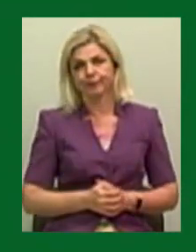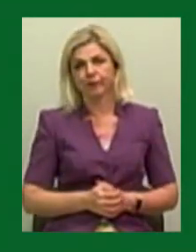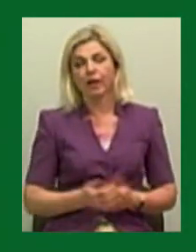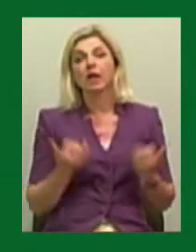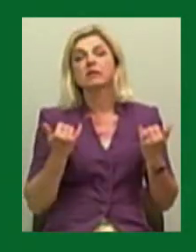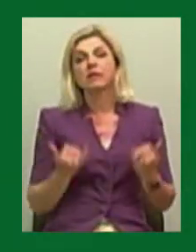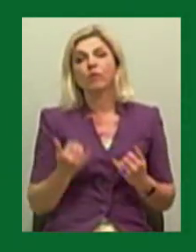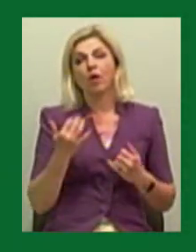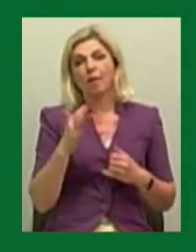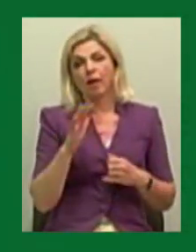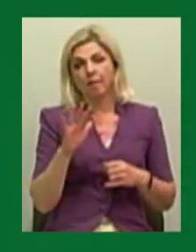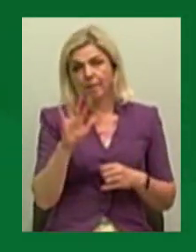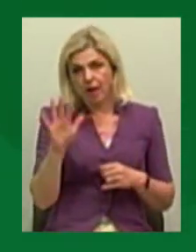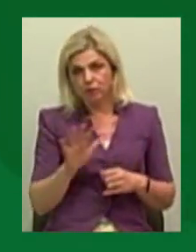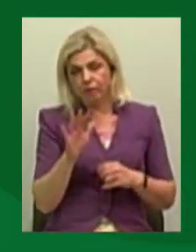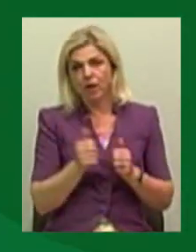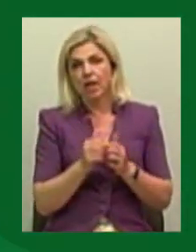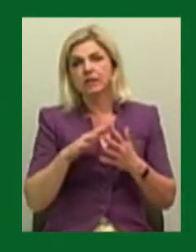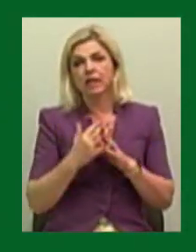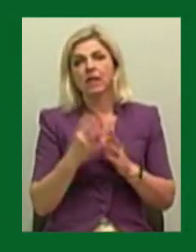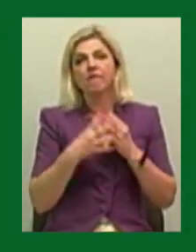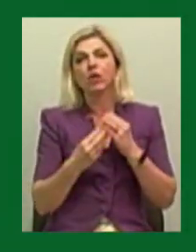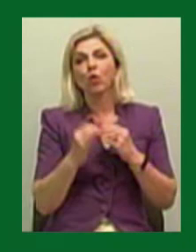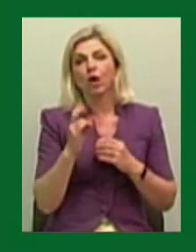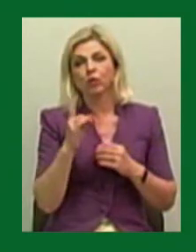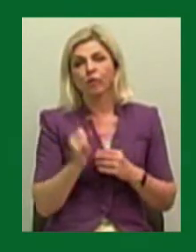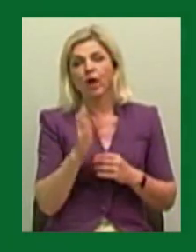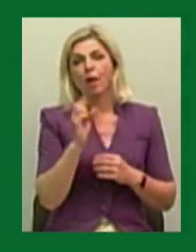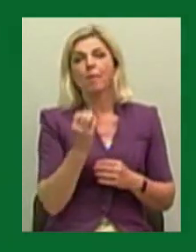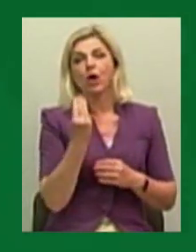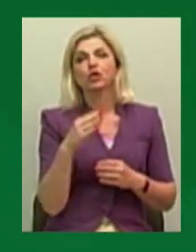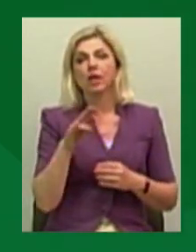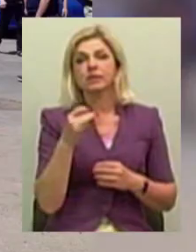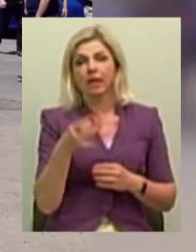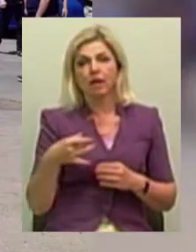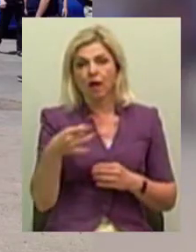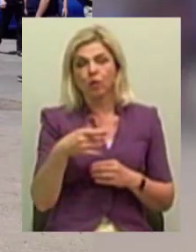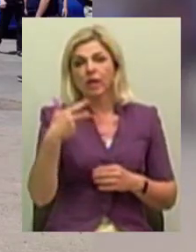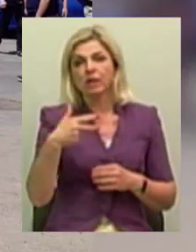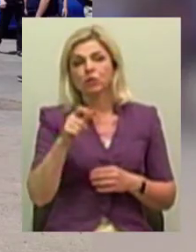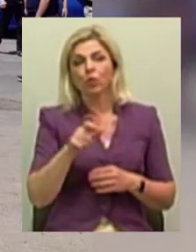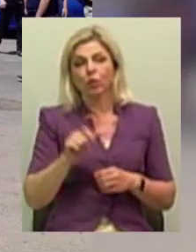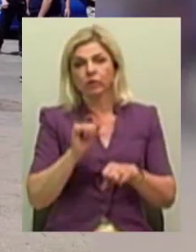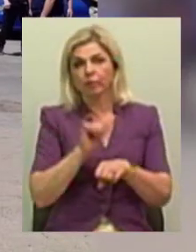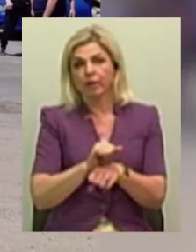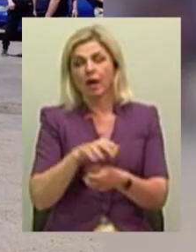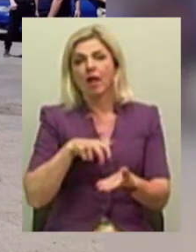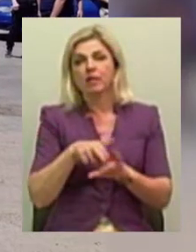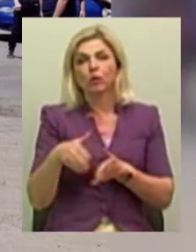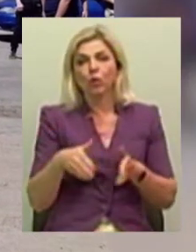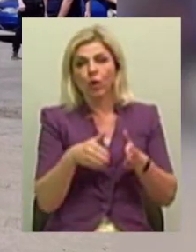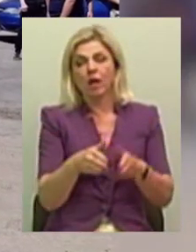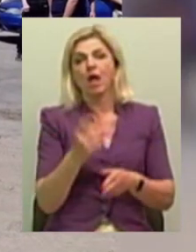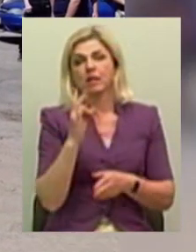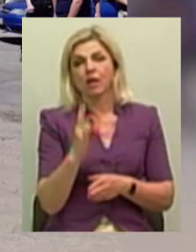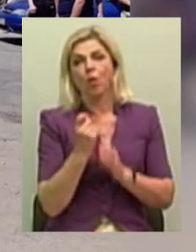Сьогодні 5,5 годин біля села Виноградівка Баштанського району Миколаївської області 30 людей перекривали трасу національного значення